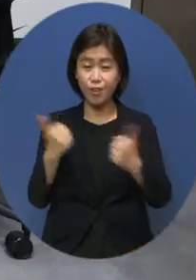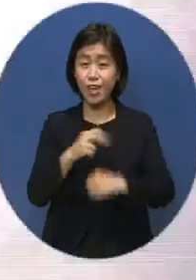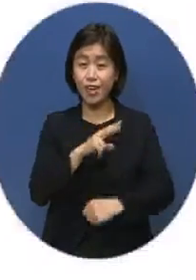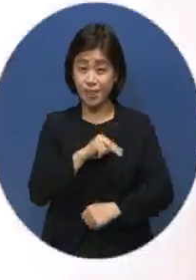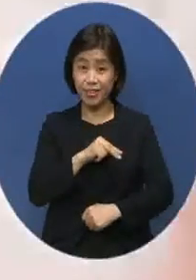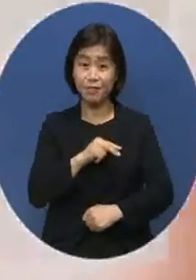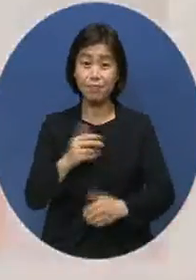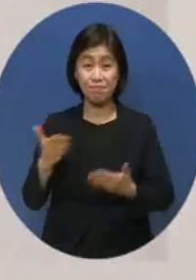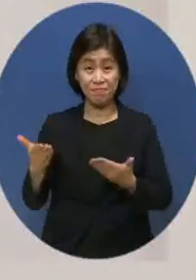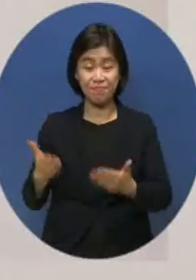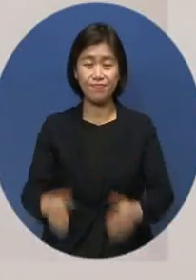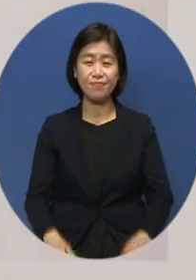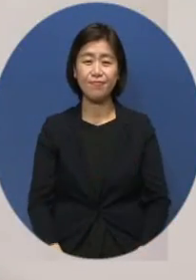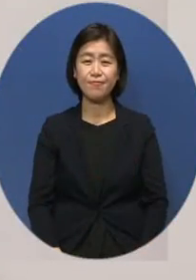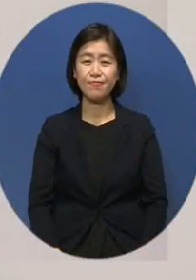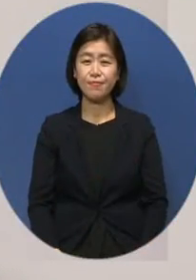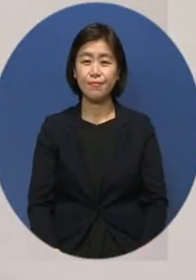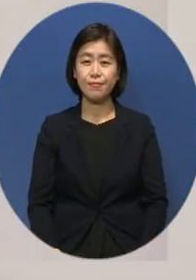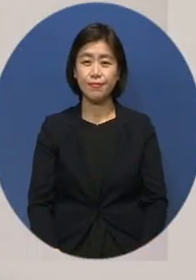나눠보겠습니다.